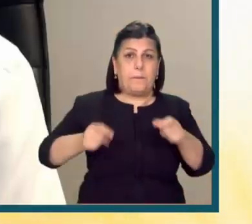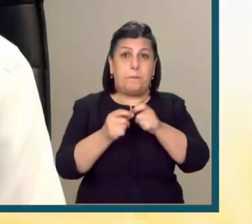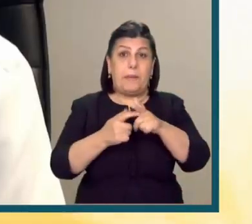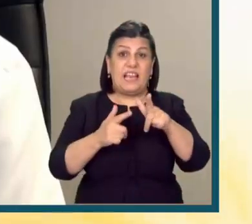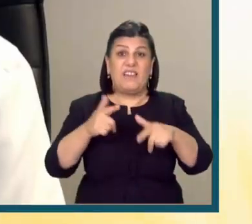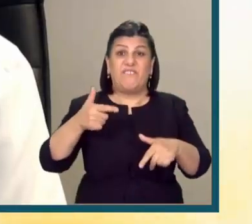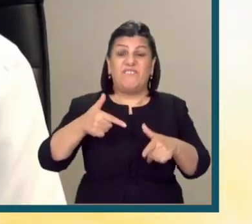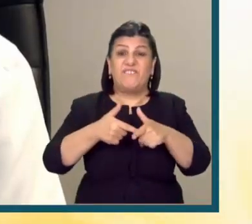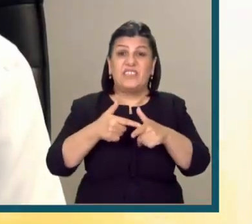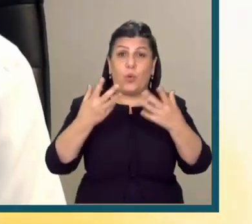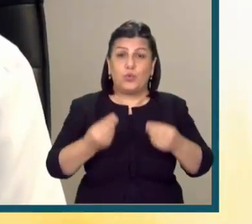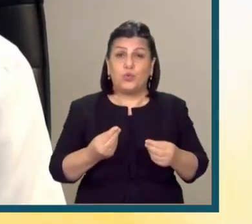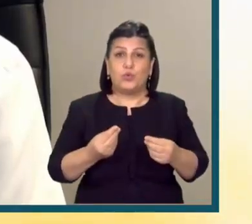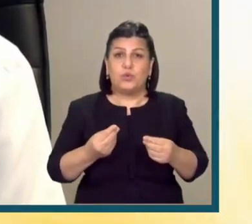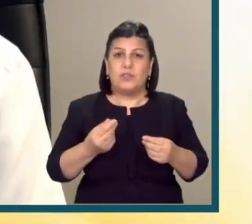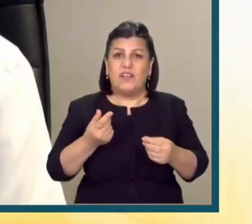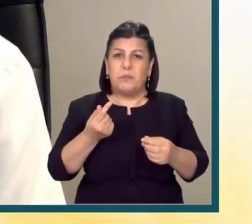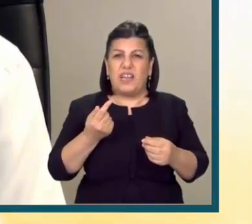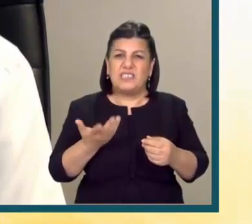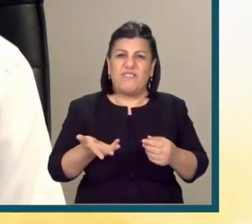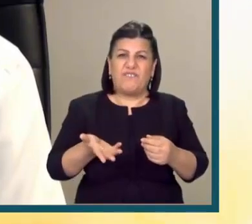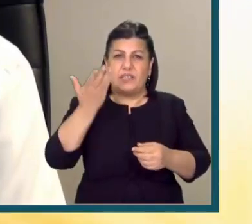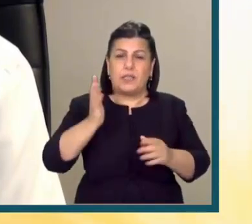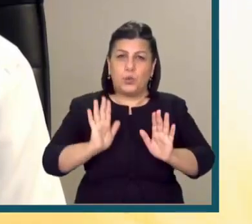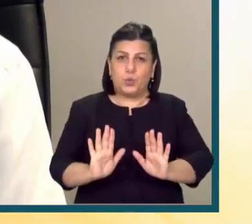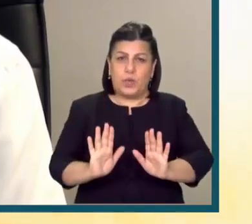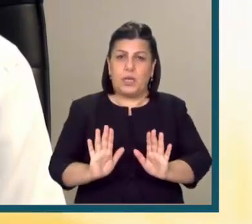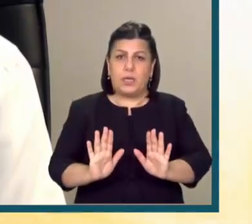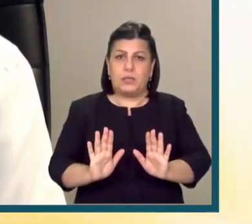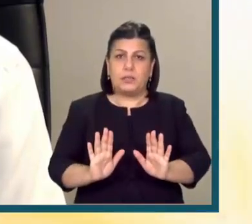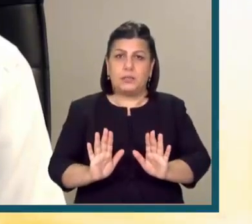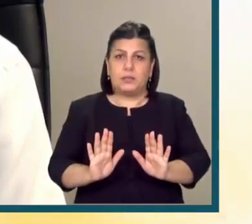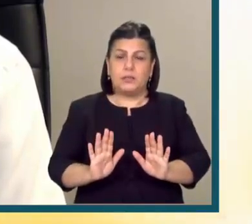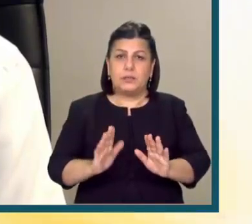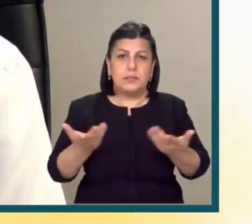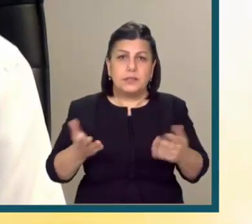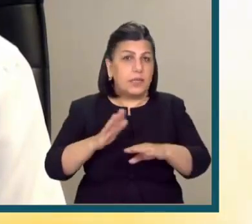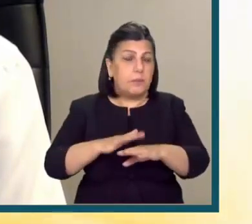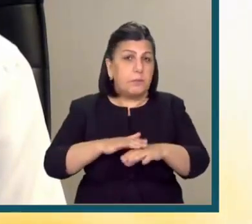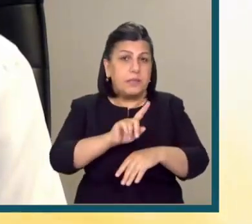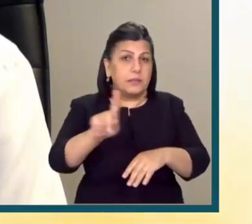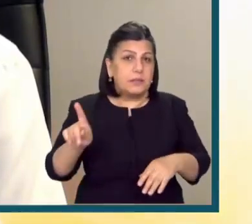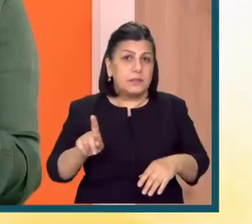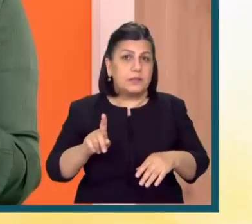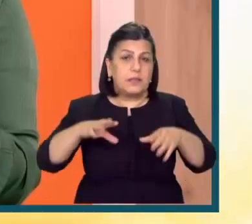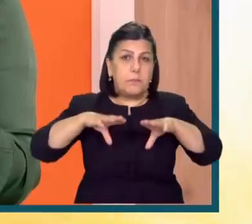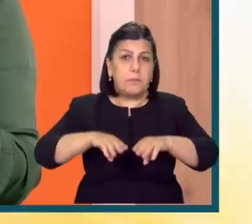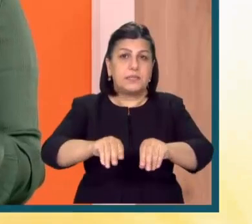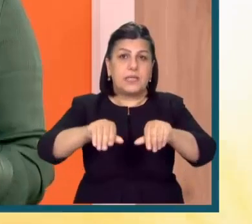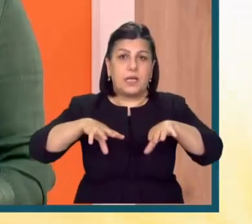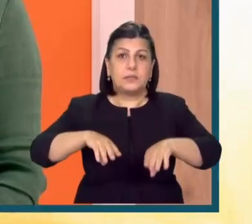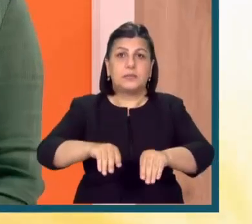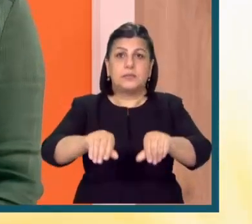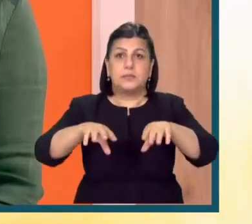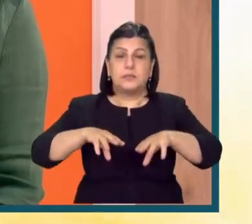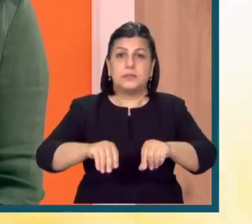olduğu yerde de biraz fazla durarak yani orada ne yapacaksınız? Masaj yapacaksınız.